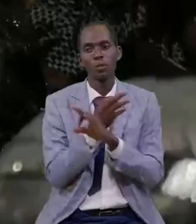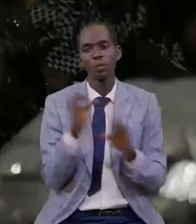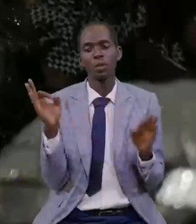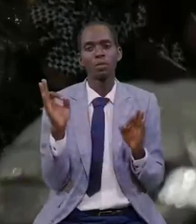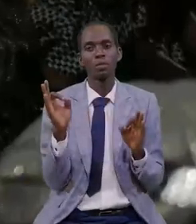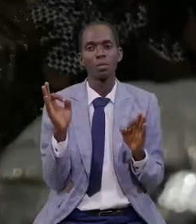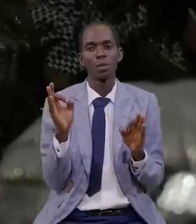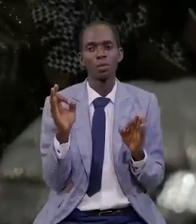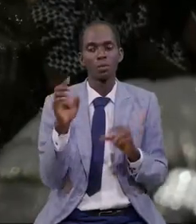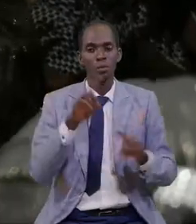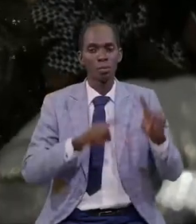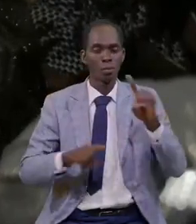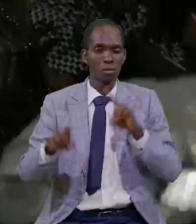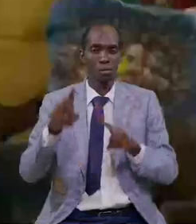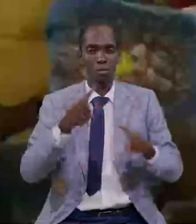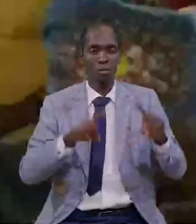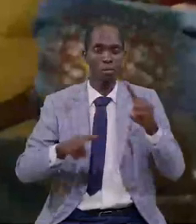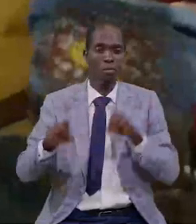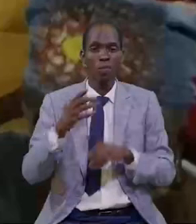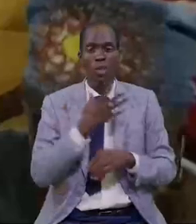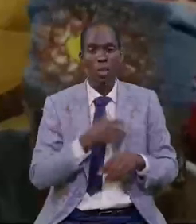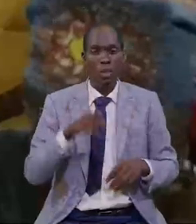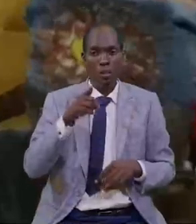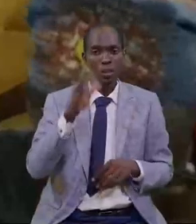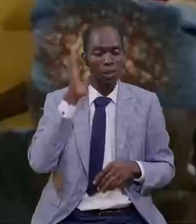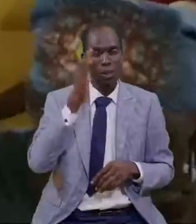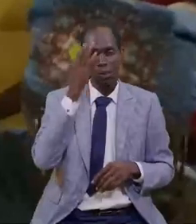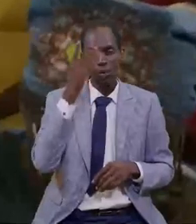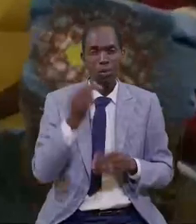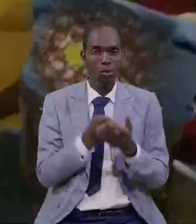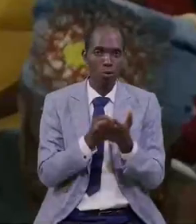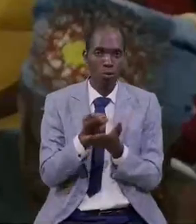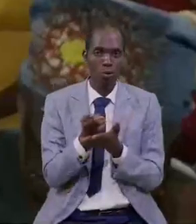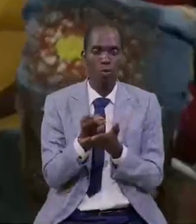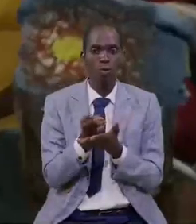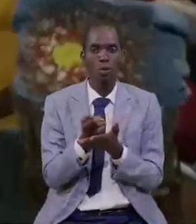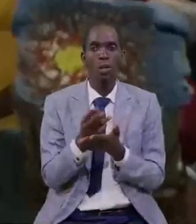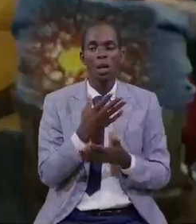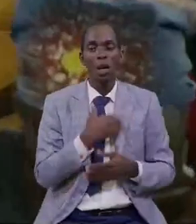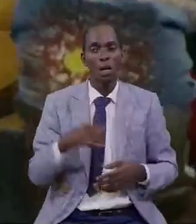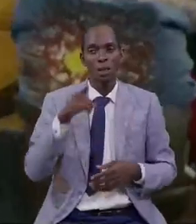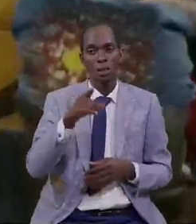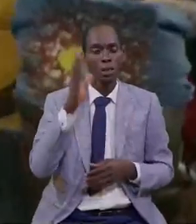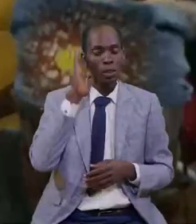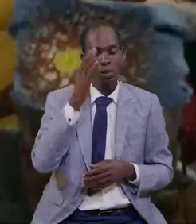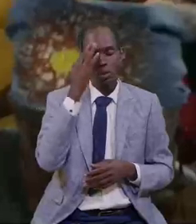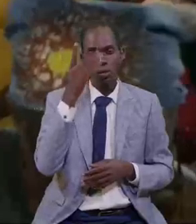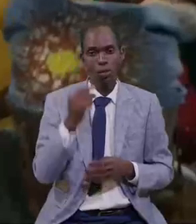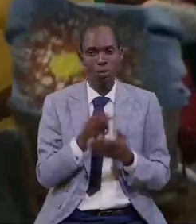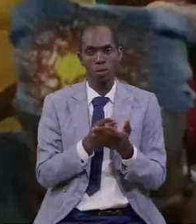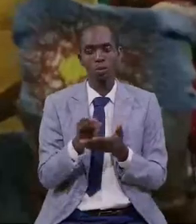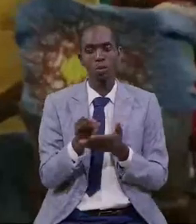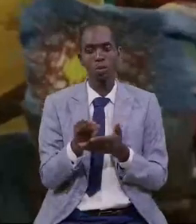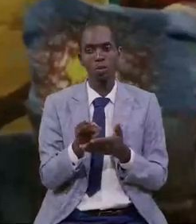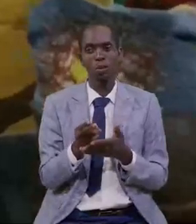Disle avec moi vous connaîtrez la vérité Disle à haute voix et la